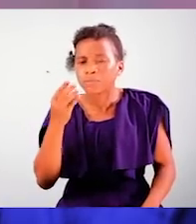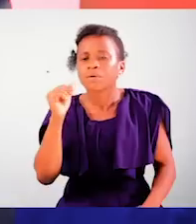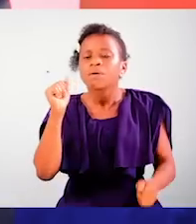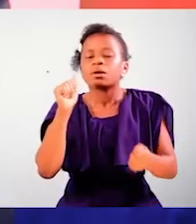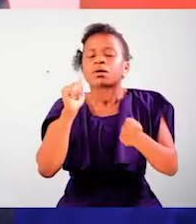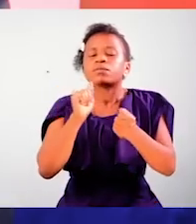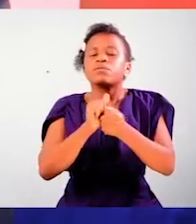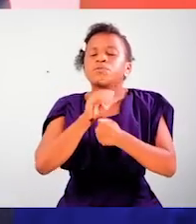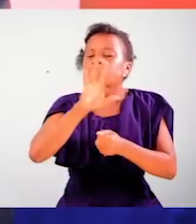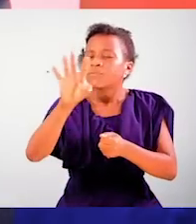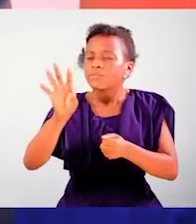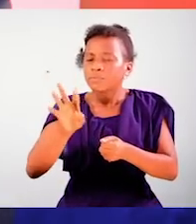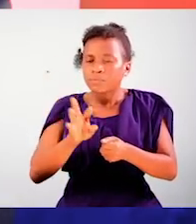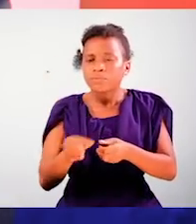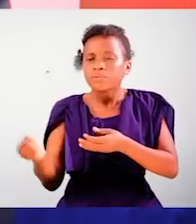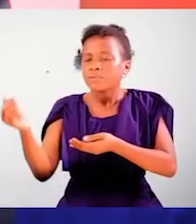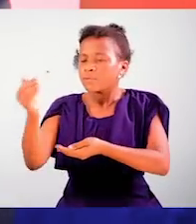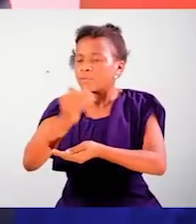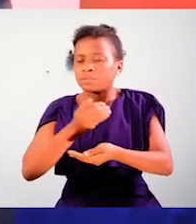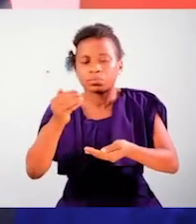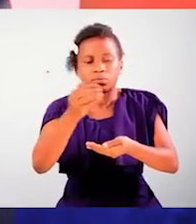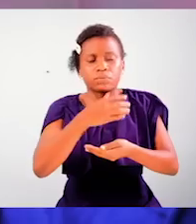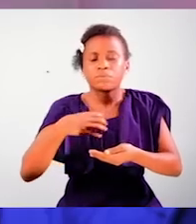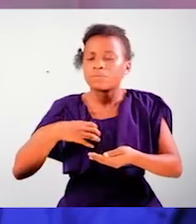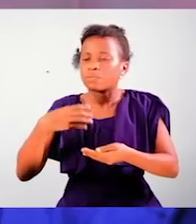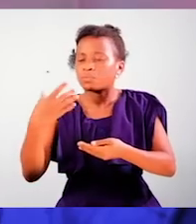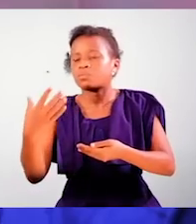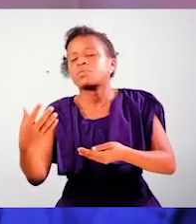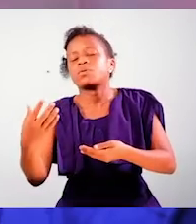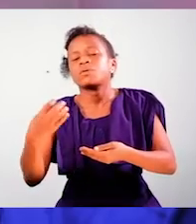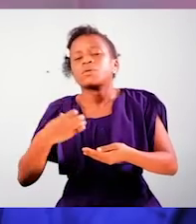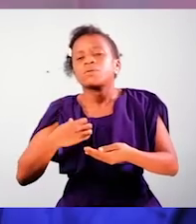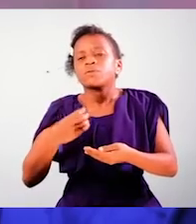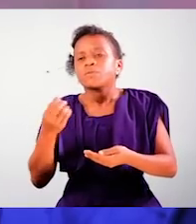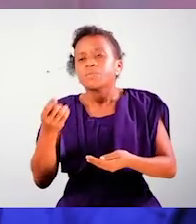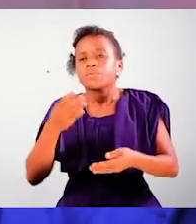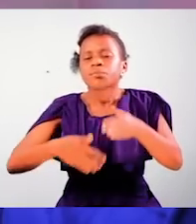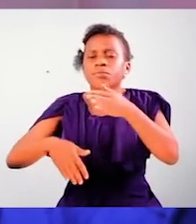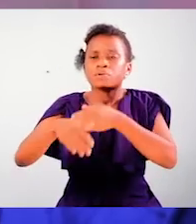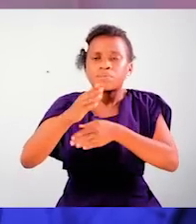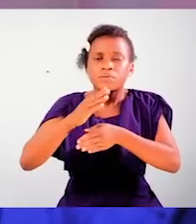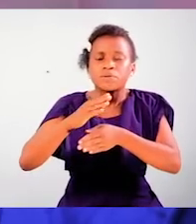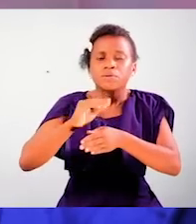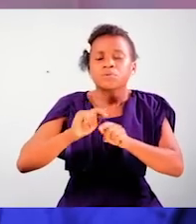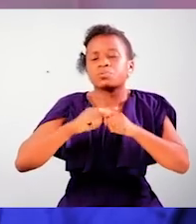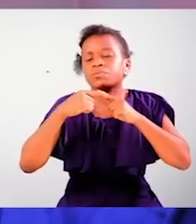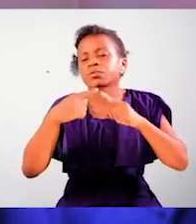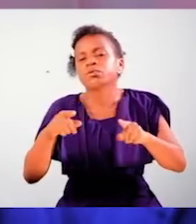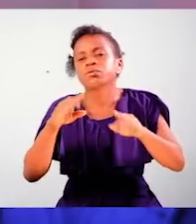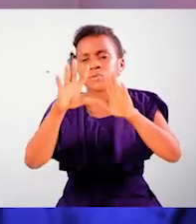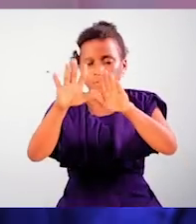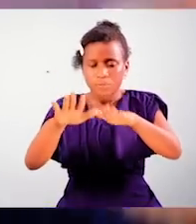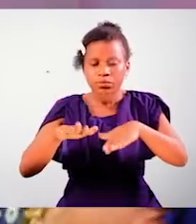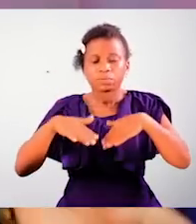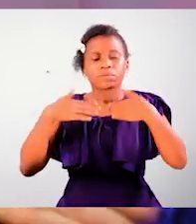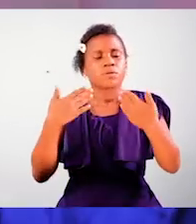zote tunazokusanya. Juzi waziri wanasema, waziri wa fedha ameingia kwenye amepitisha pesa kinyume cha bunge.